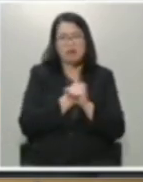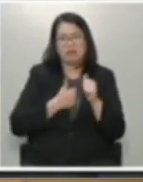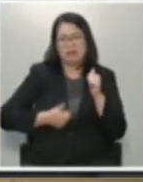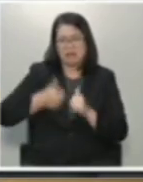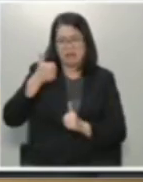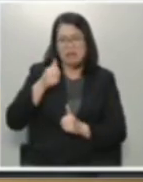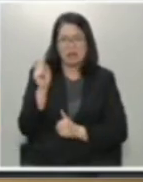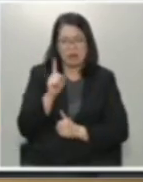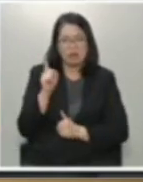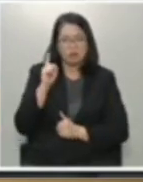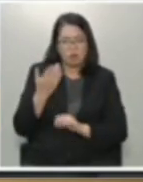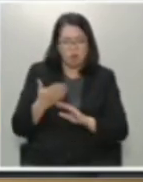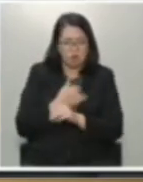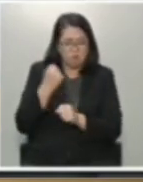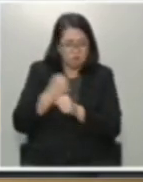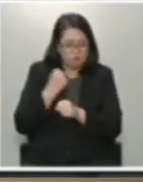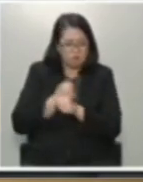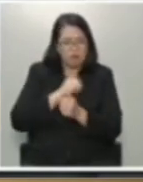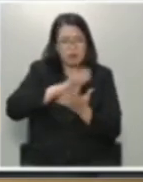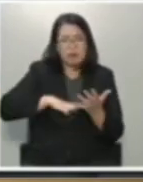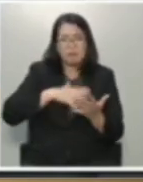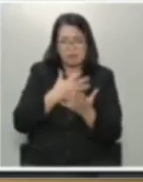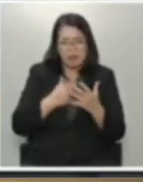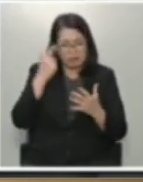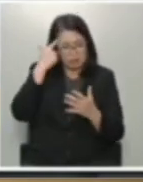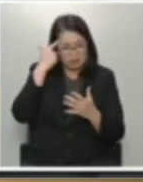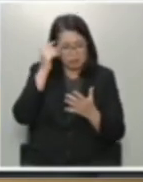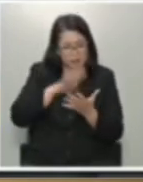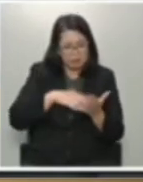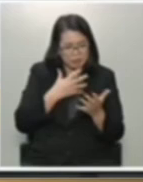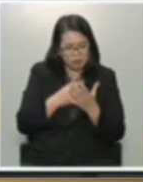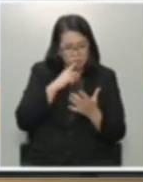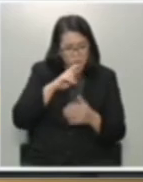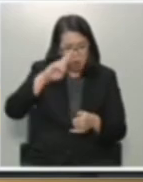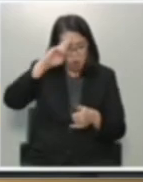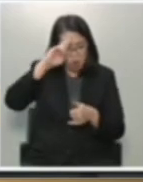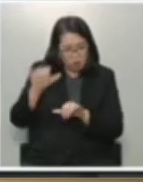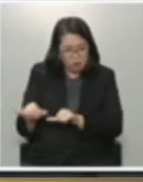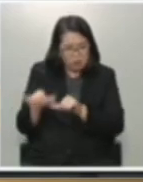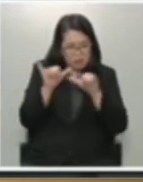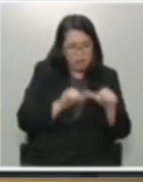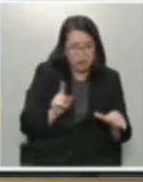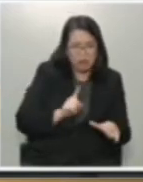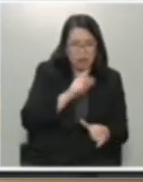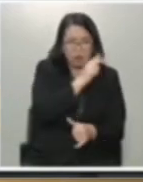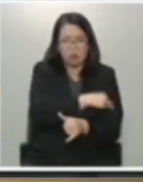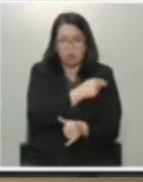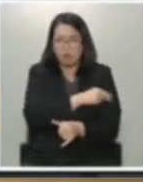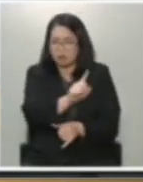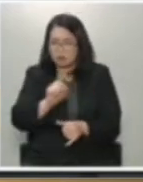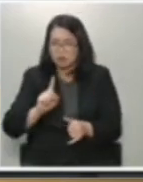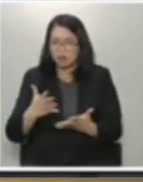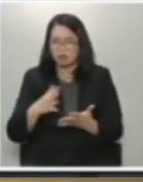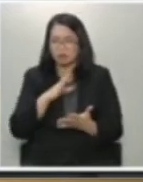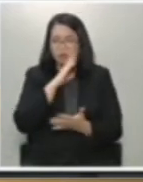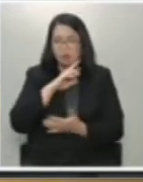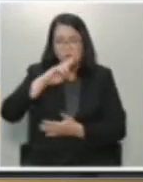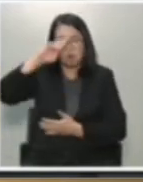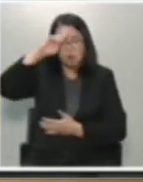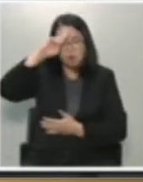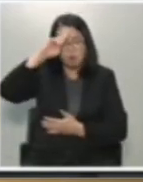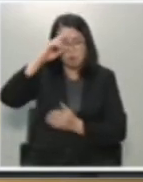เราควรจะมีการซ้อมแผนนะครับถึงแม้โรค โคโรนาไวรัสยังไม่มาเนี่ยถ้